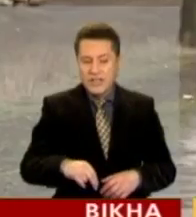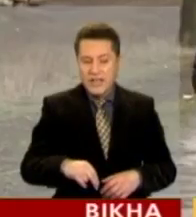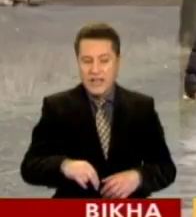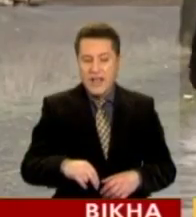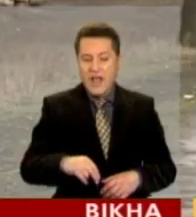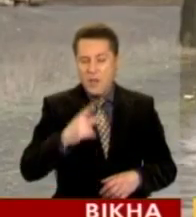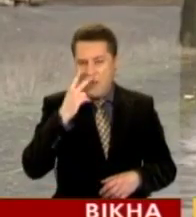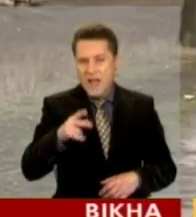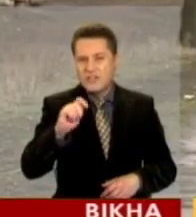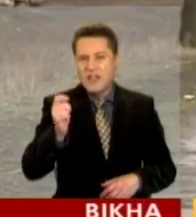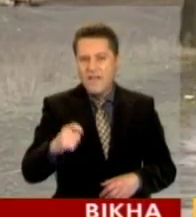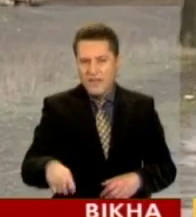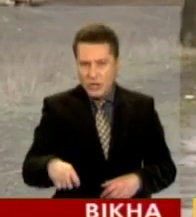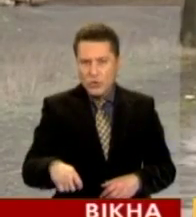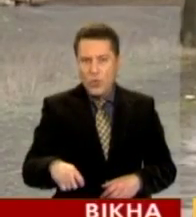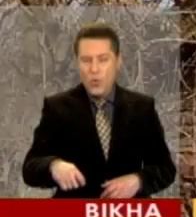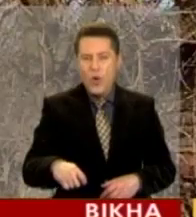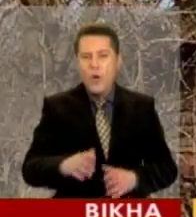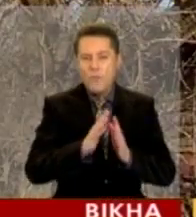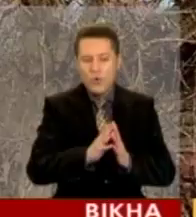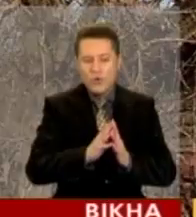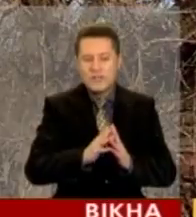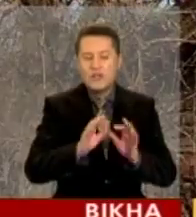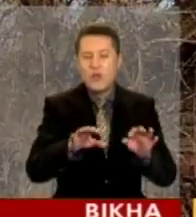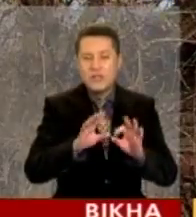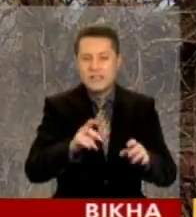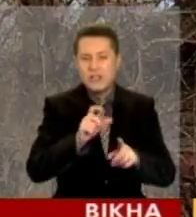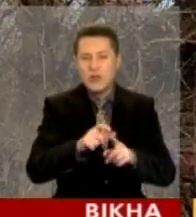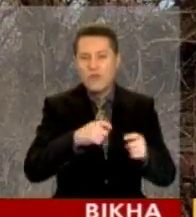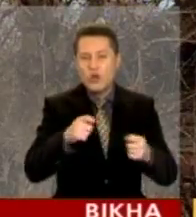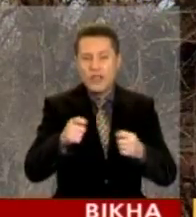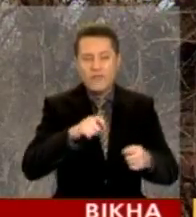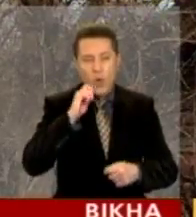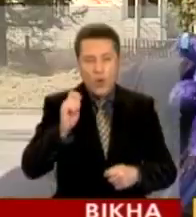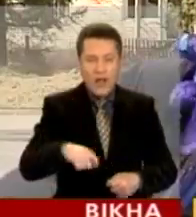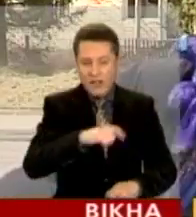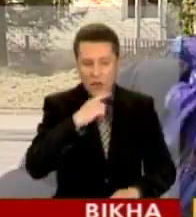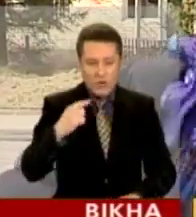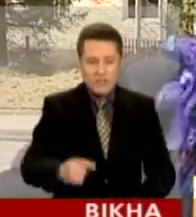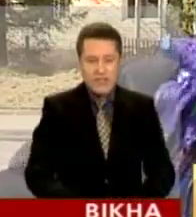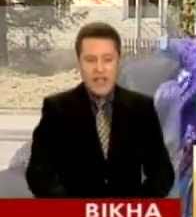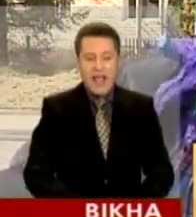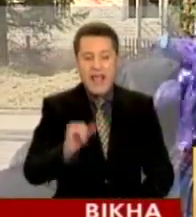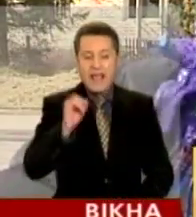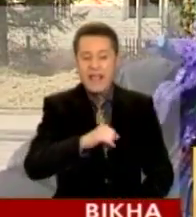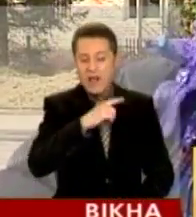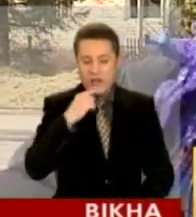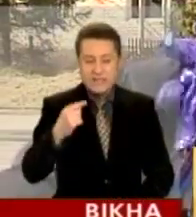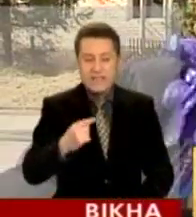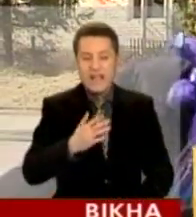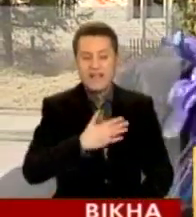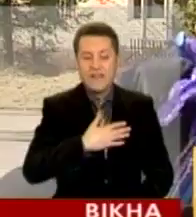вже бачила війну, тож найперше просить донести її слова до керівників України та Росії. І Росія, і